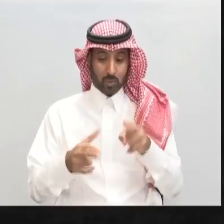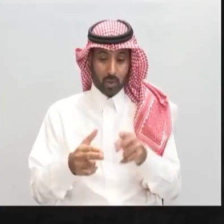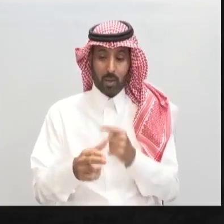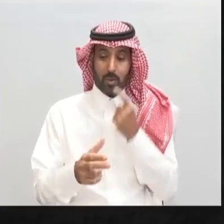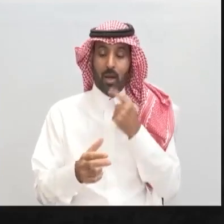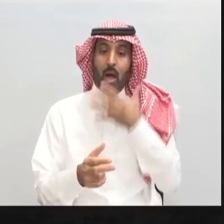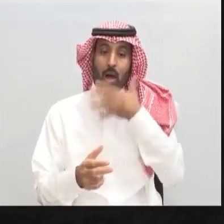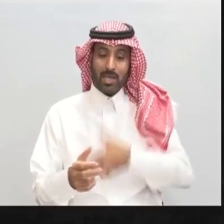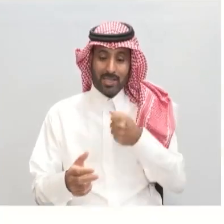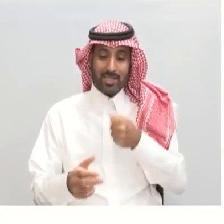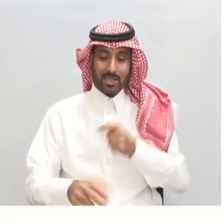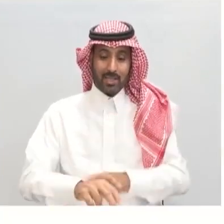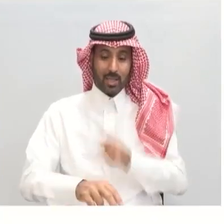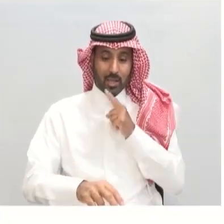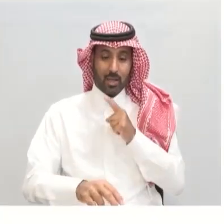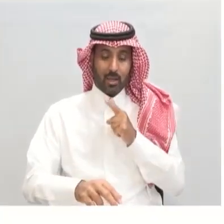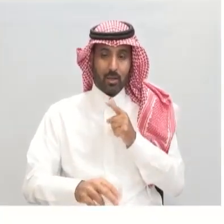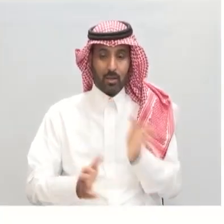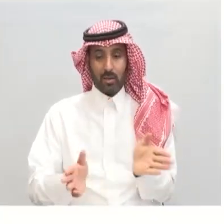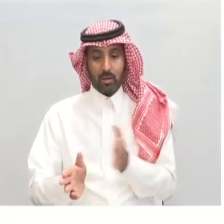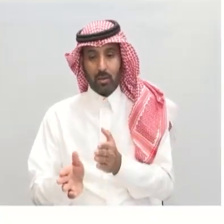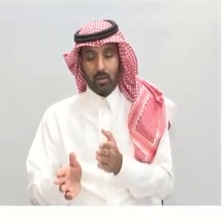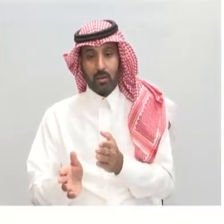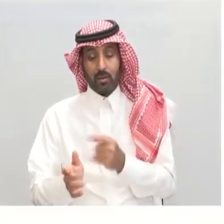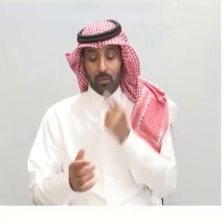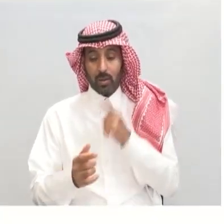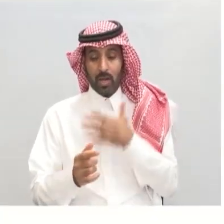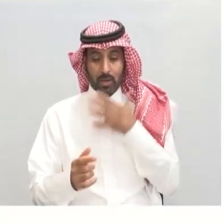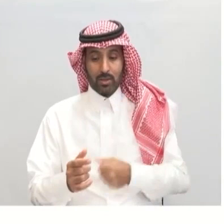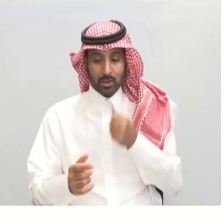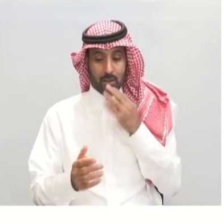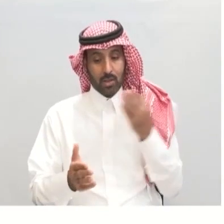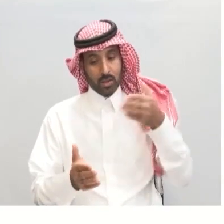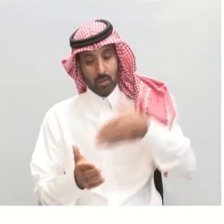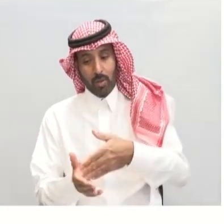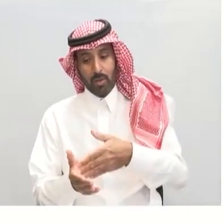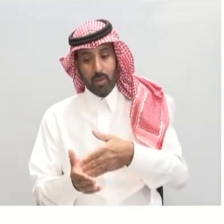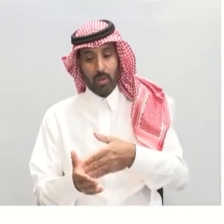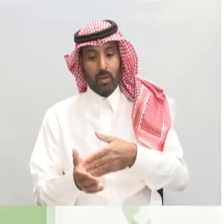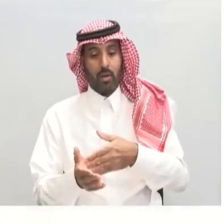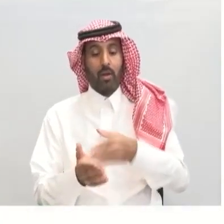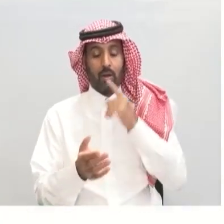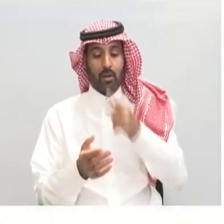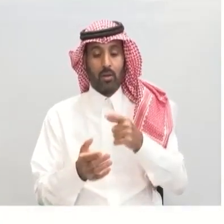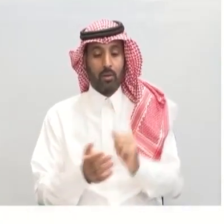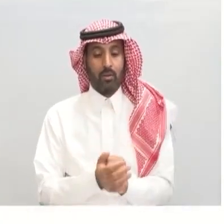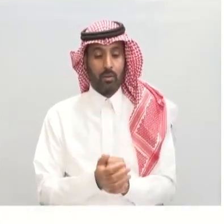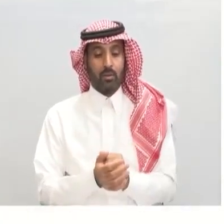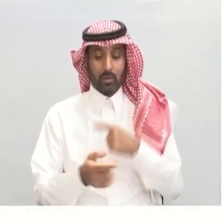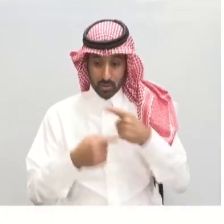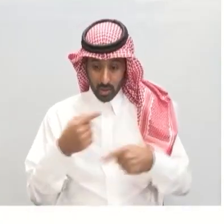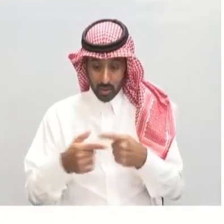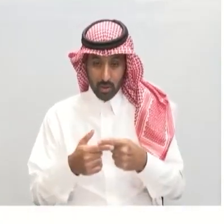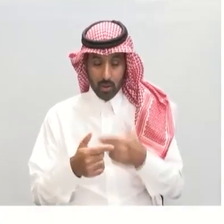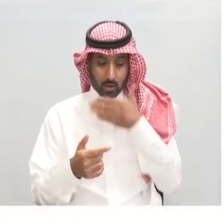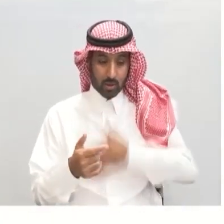منذ عهد الرسول صلى الله عليه وسلم كذلك منذ عهد النبي الى ماذا الخاصيه الثانيه وفقتم يستمر